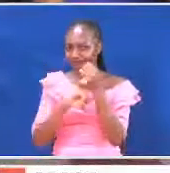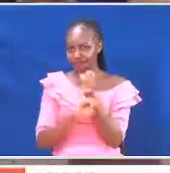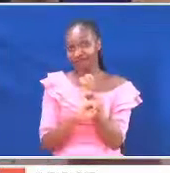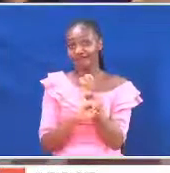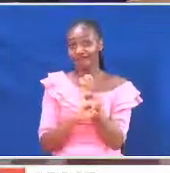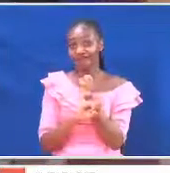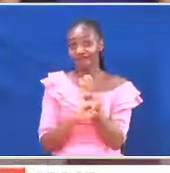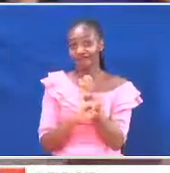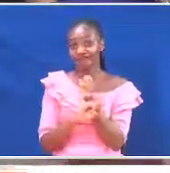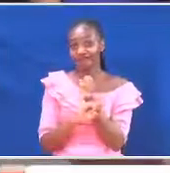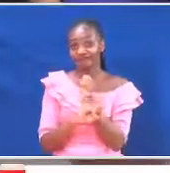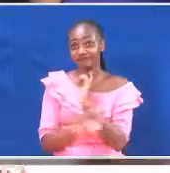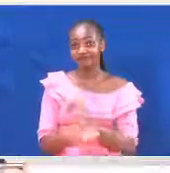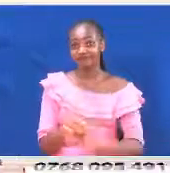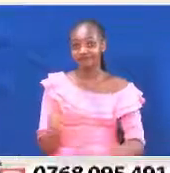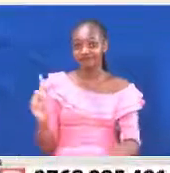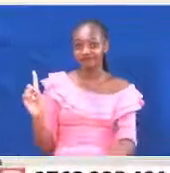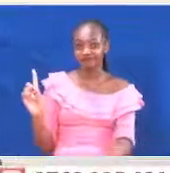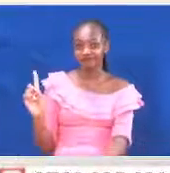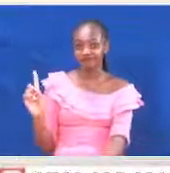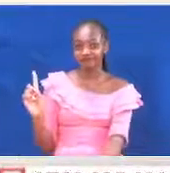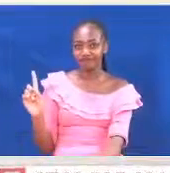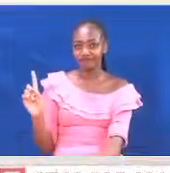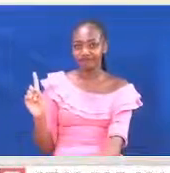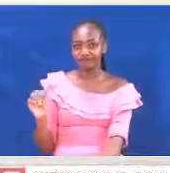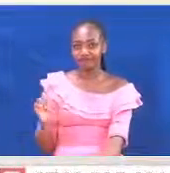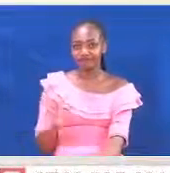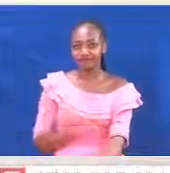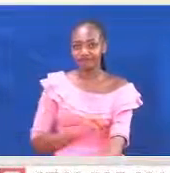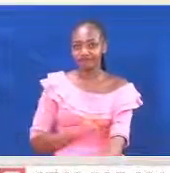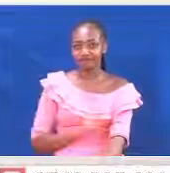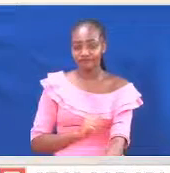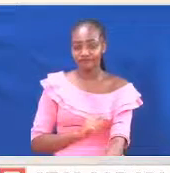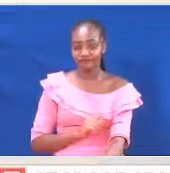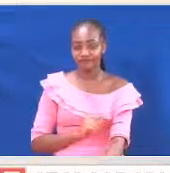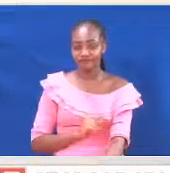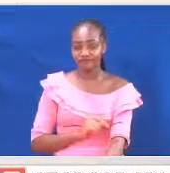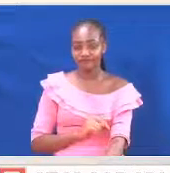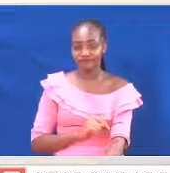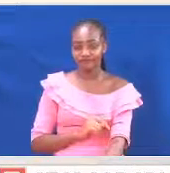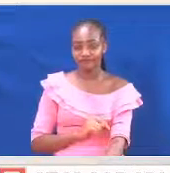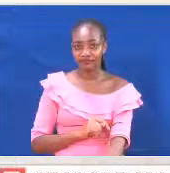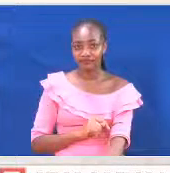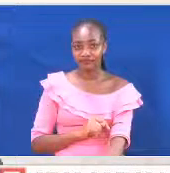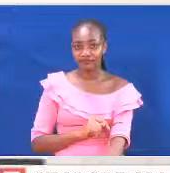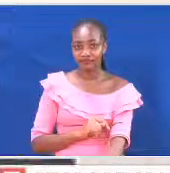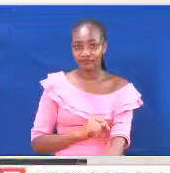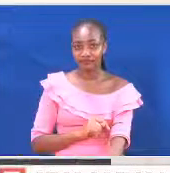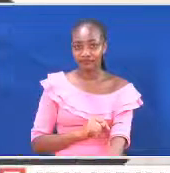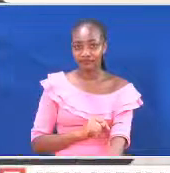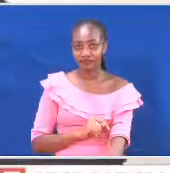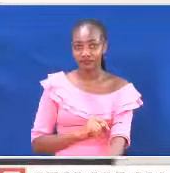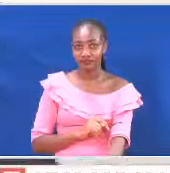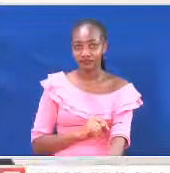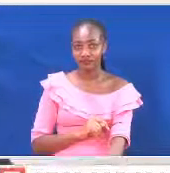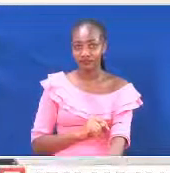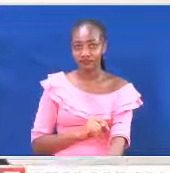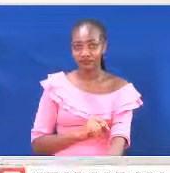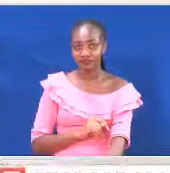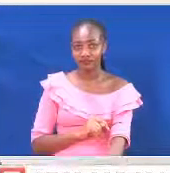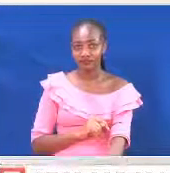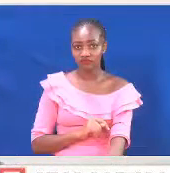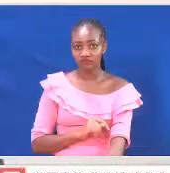work together as leaders. So secondly, also wanted President Uhuru to see me